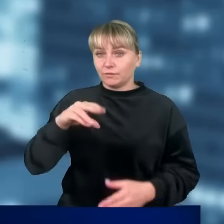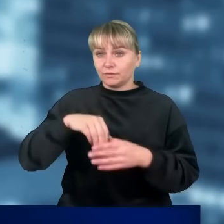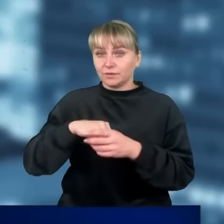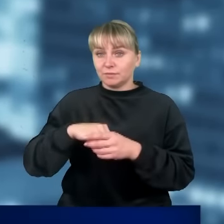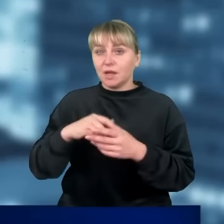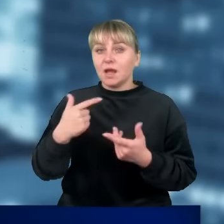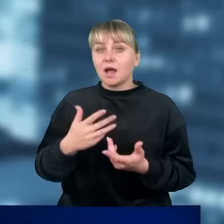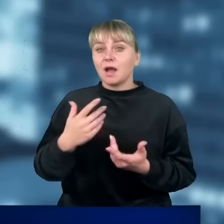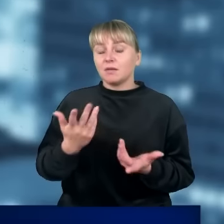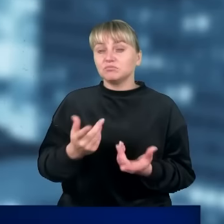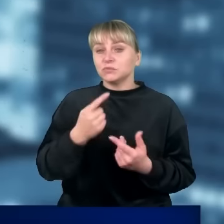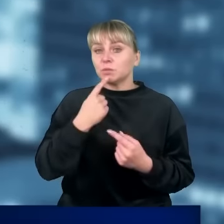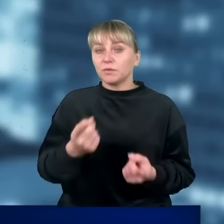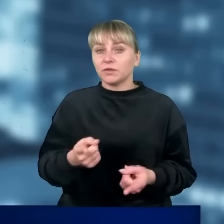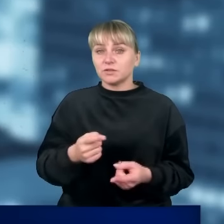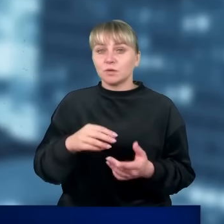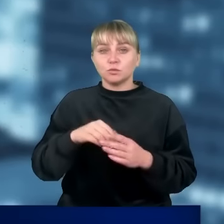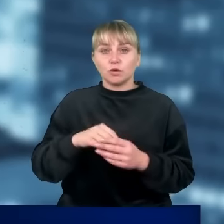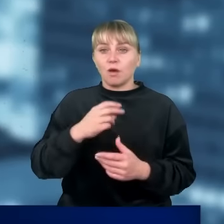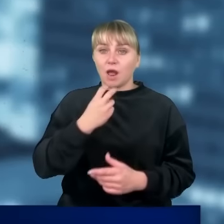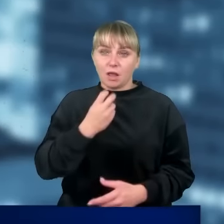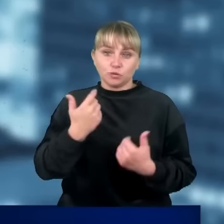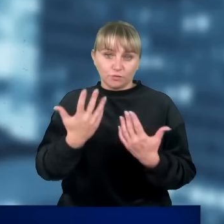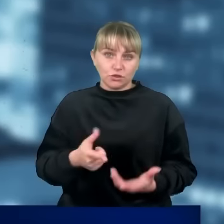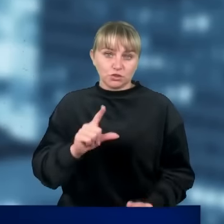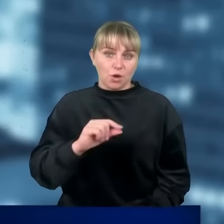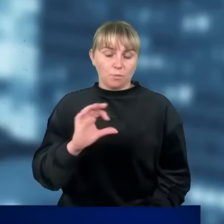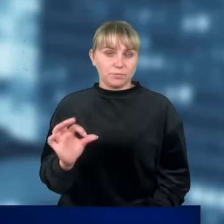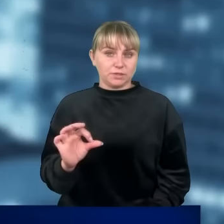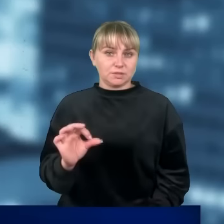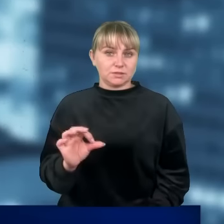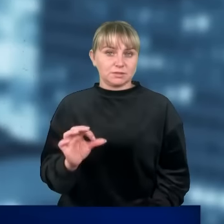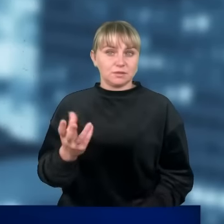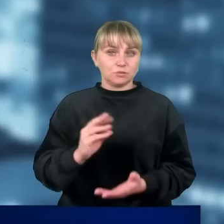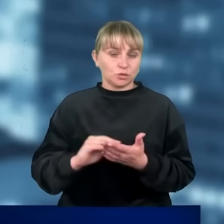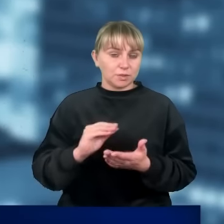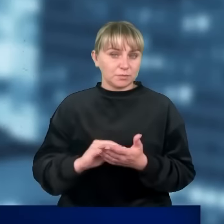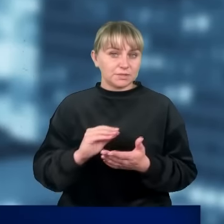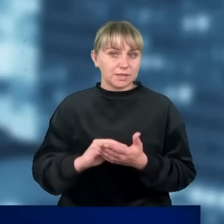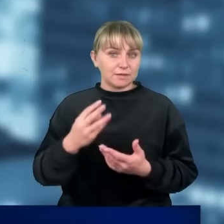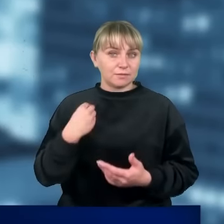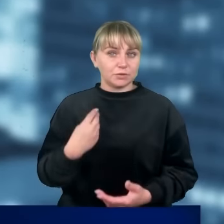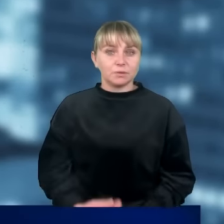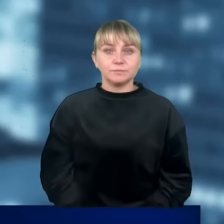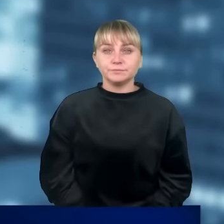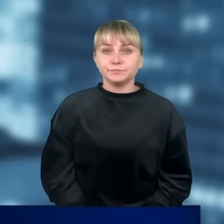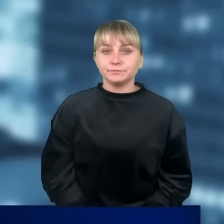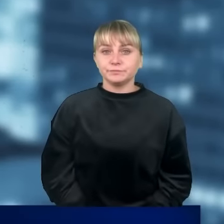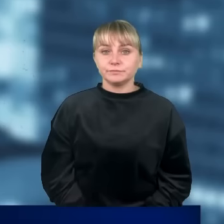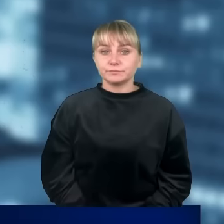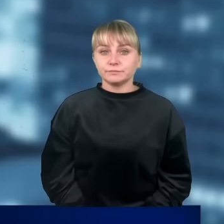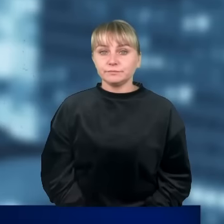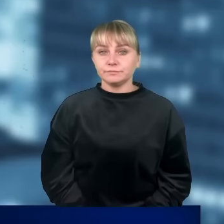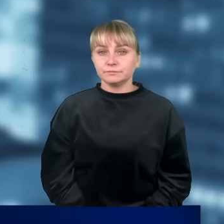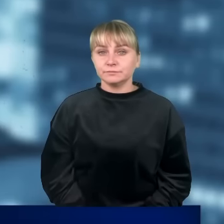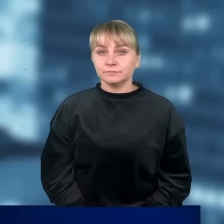premier kuriozalnie sugerował, że tej elektrowni chciał PiS. O tym pisze Grzegorz Wierzchołowski. A